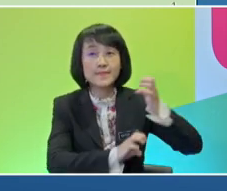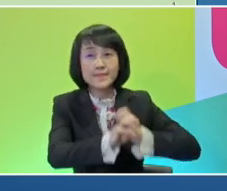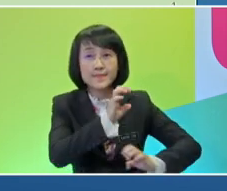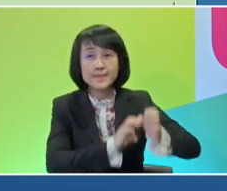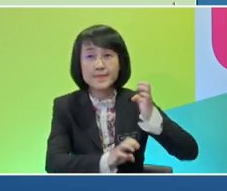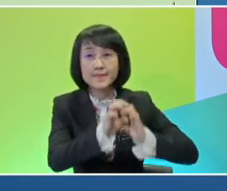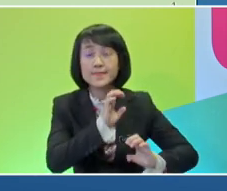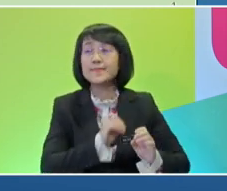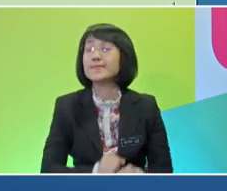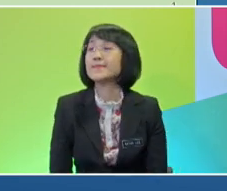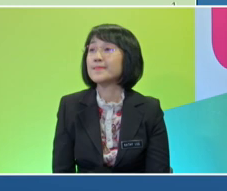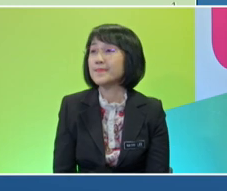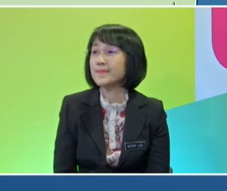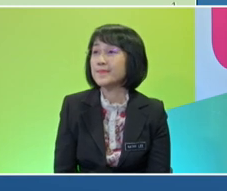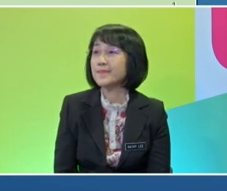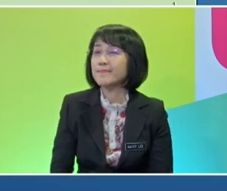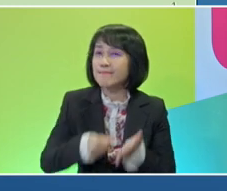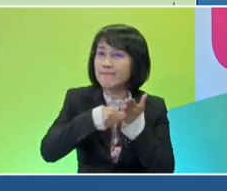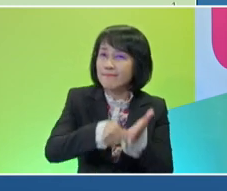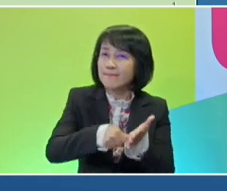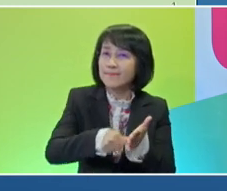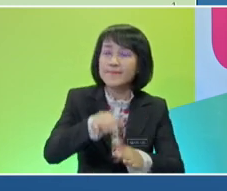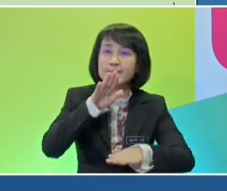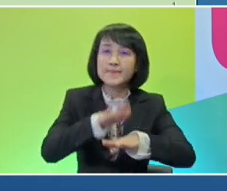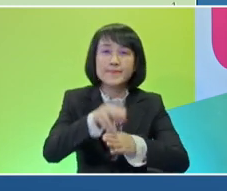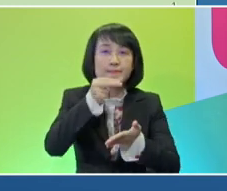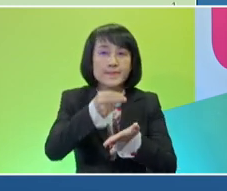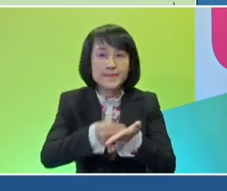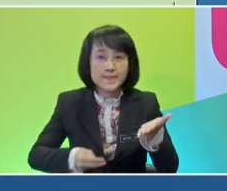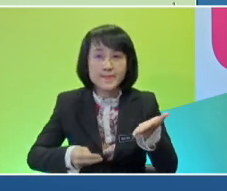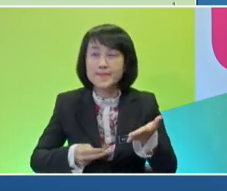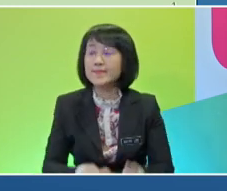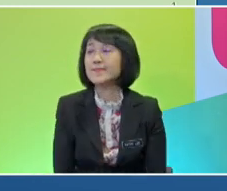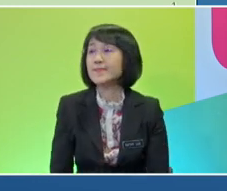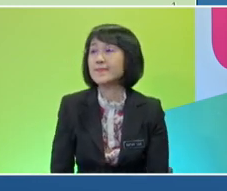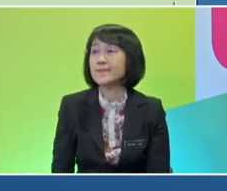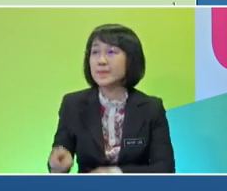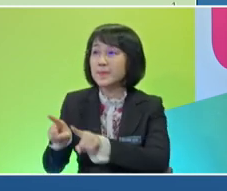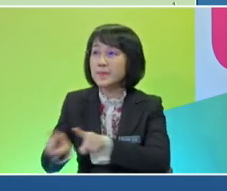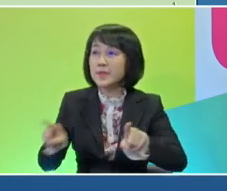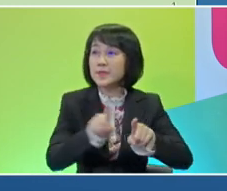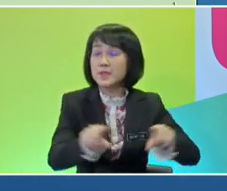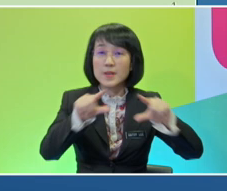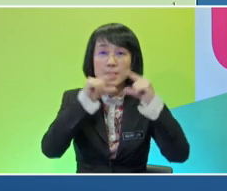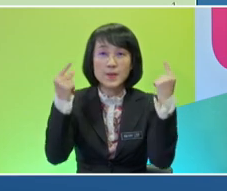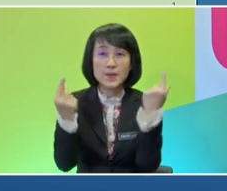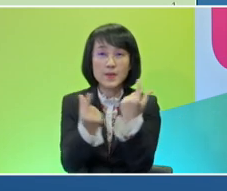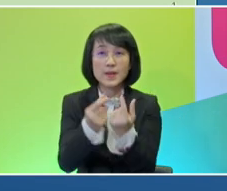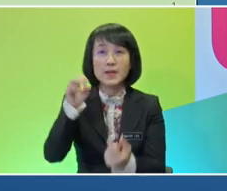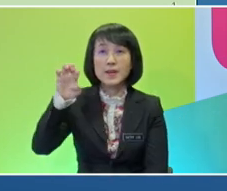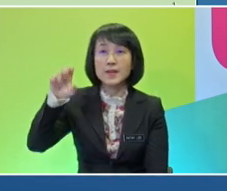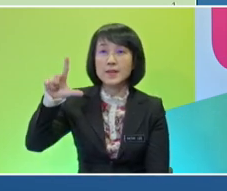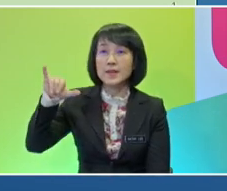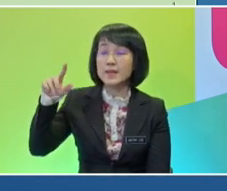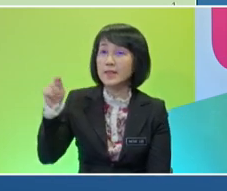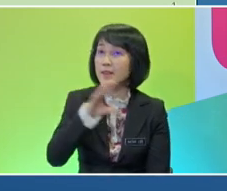moral dan etika penekanan kepada nilai kemudian membisikan Golongan ini dan golongan